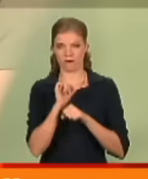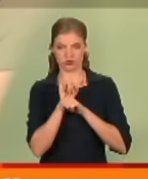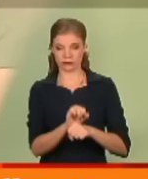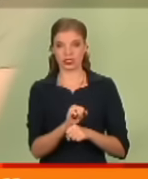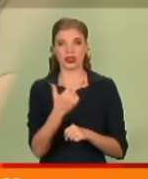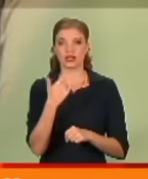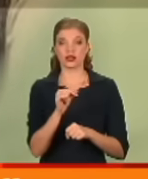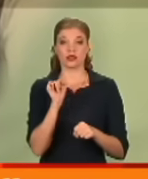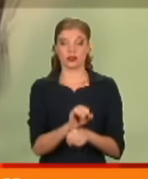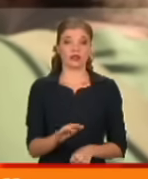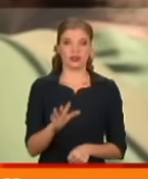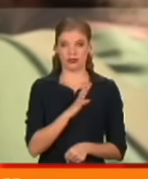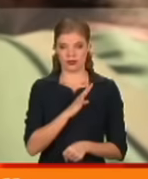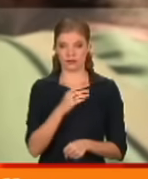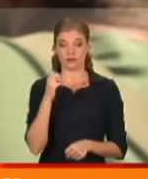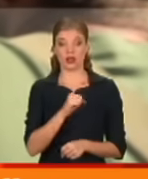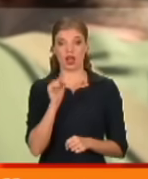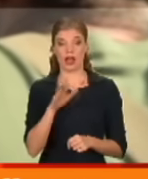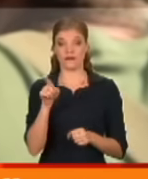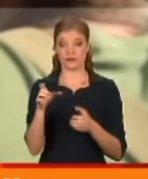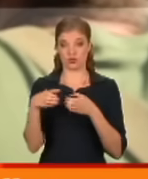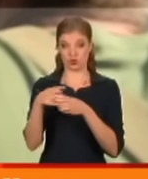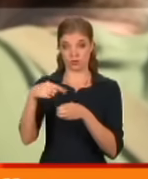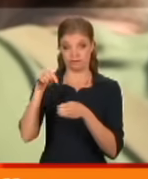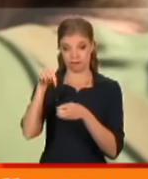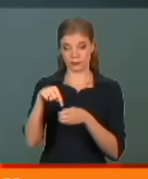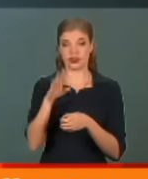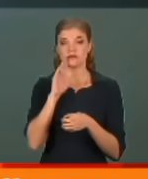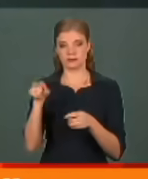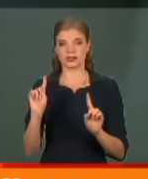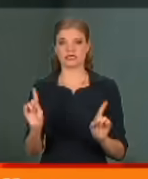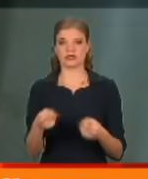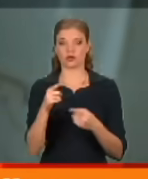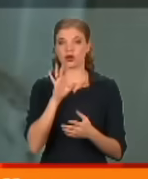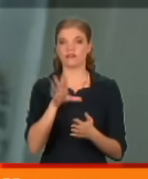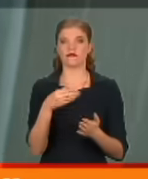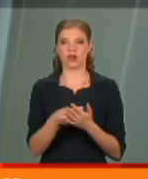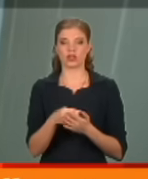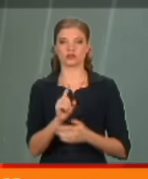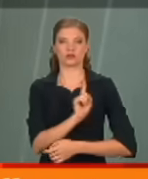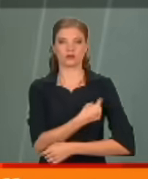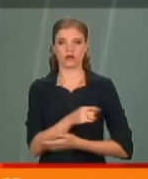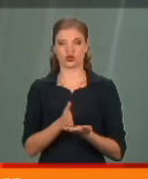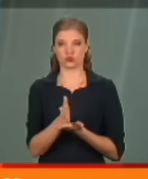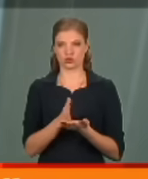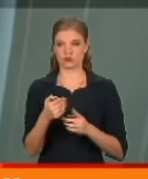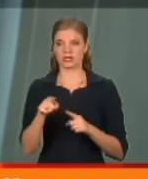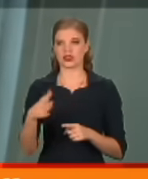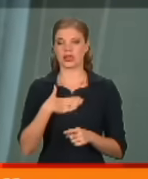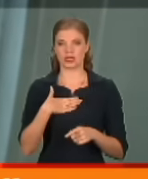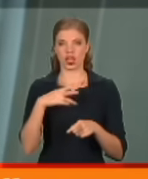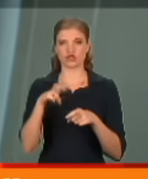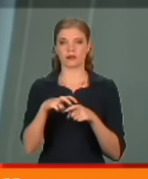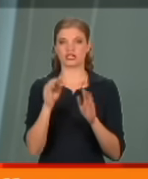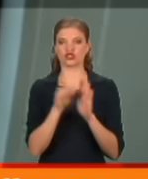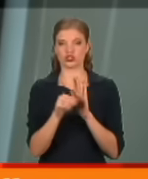там, де її не зупинить турнікет. А в штурмовій роті коханого Аліна створює власну медслужбу. Це наш медичний